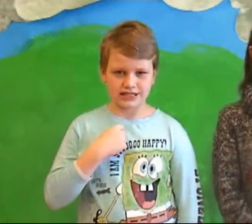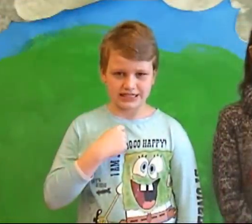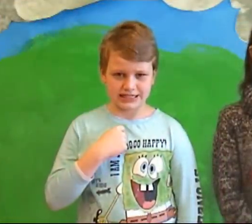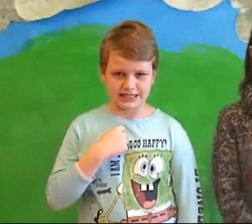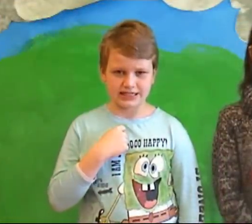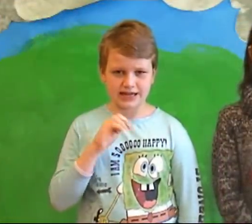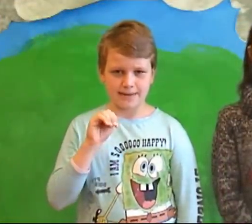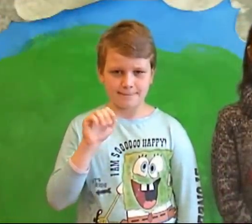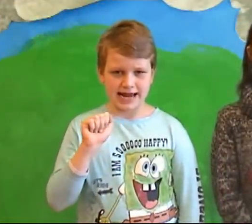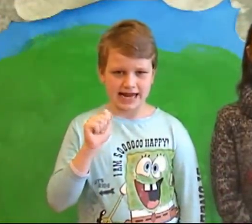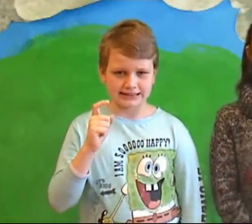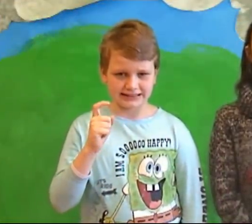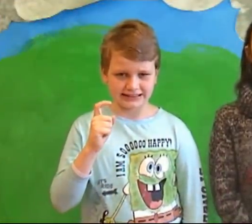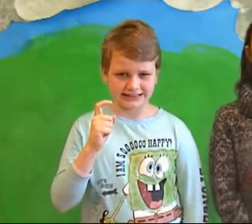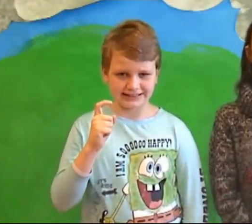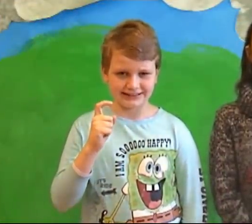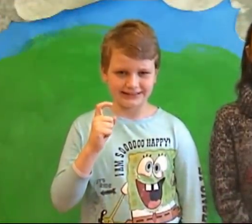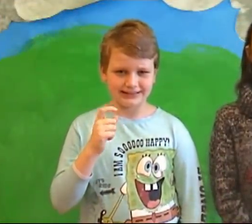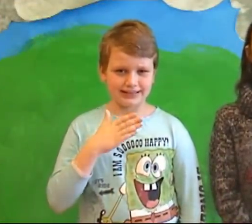Hallo, ich bin Max.